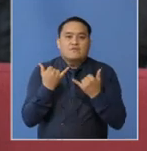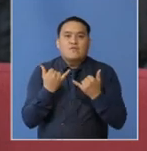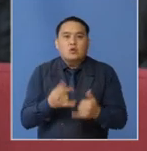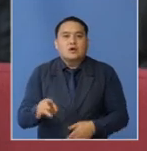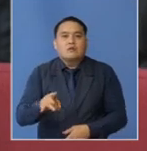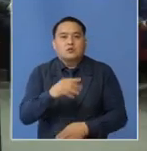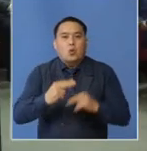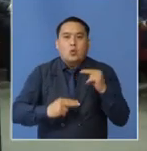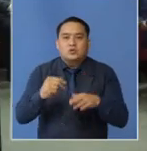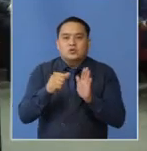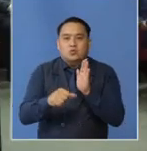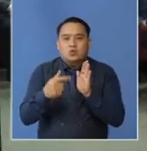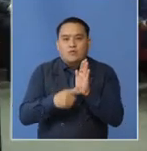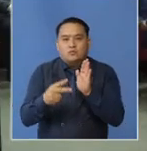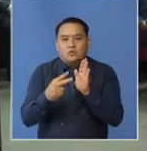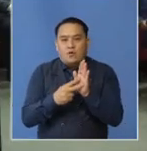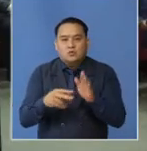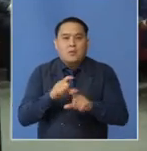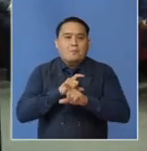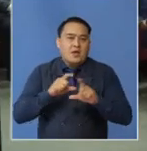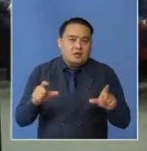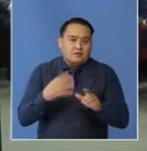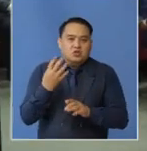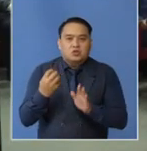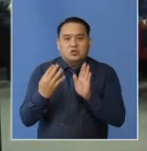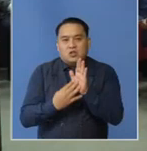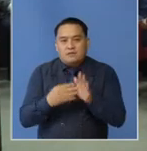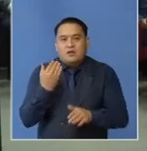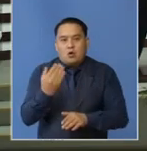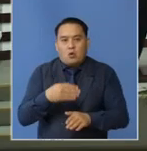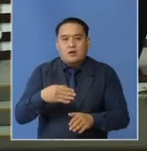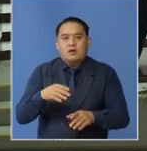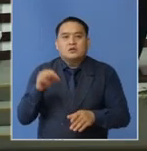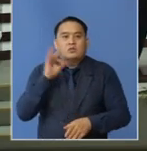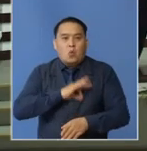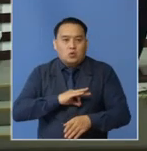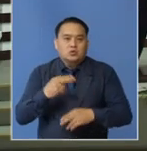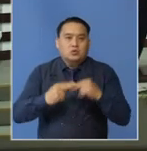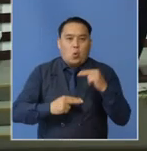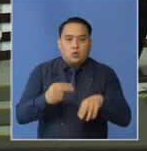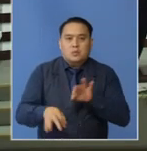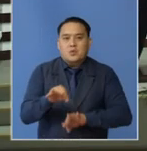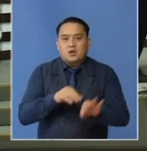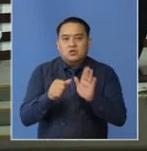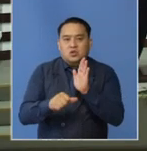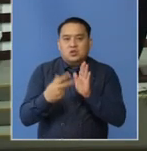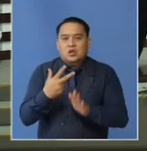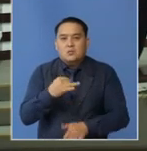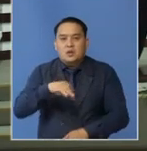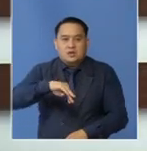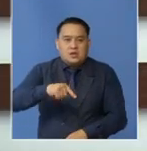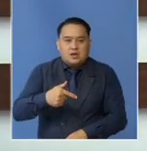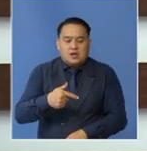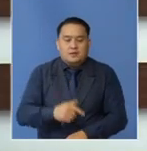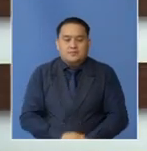в регионе возводят 688 объектов. 409 из них водные. Общая стоимость проектов 63